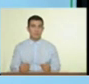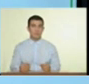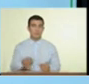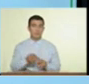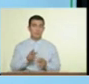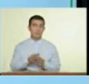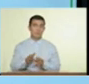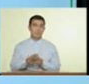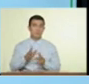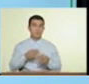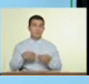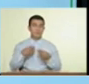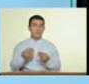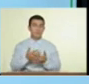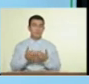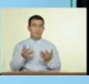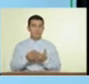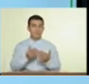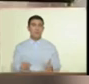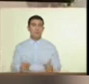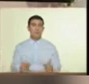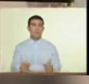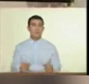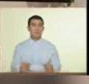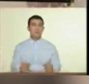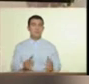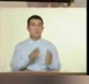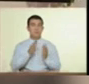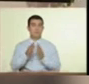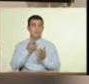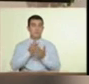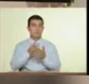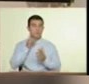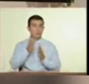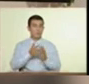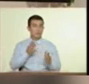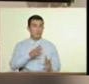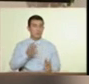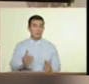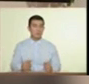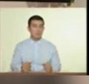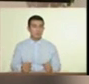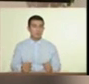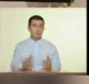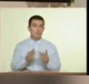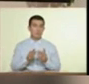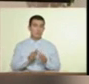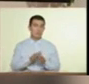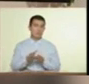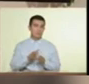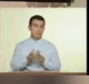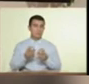ham berilgan sxema asosida bajardik. Bu masala ham sizga tushunarli bo'lgan bo'lsa, mustaqil bajarish